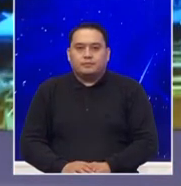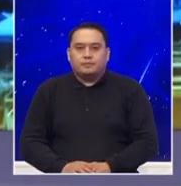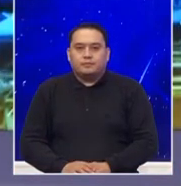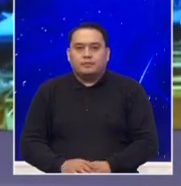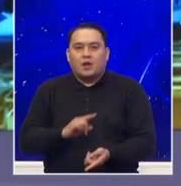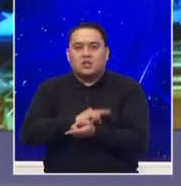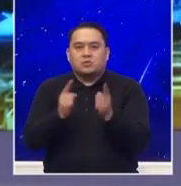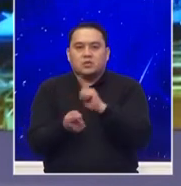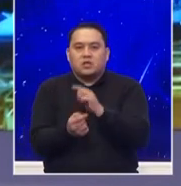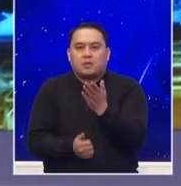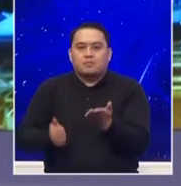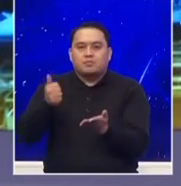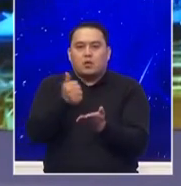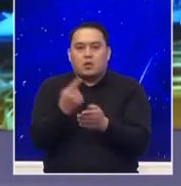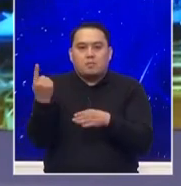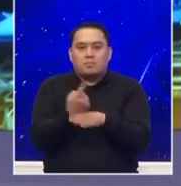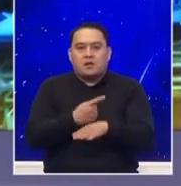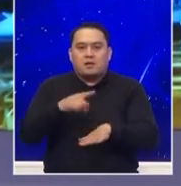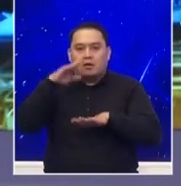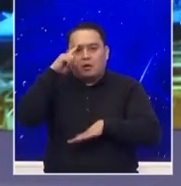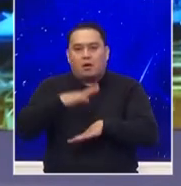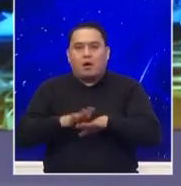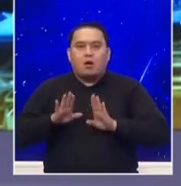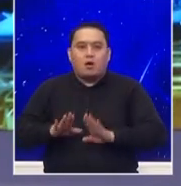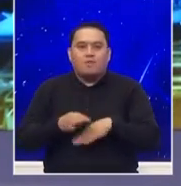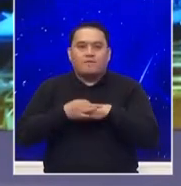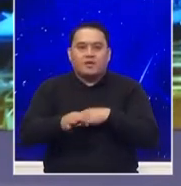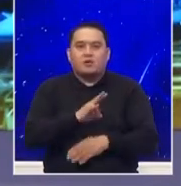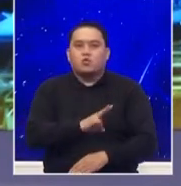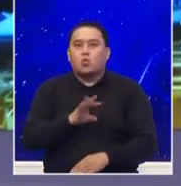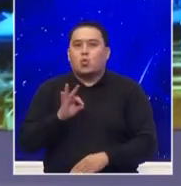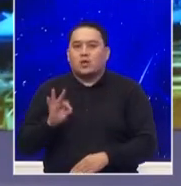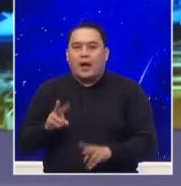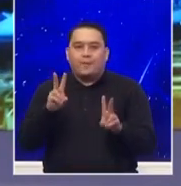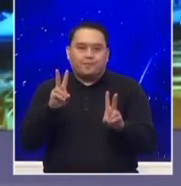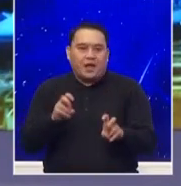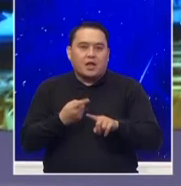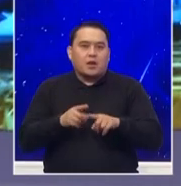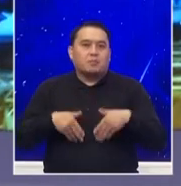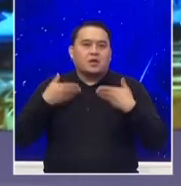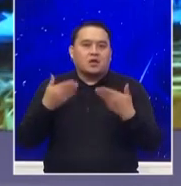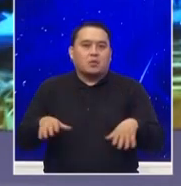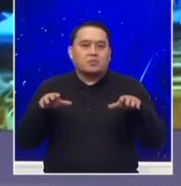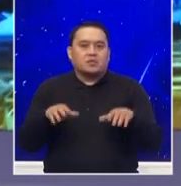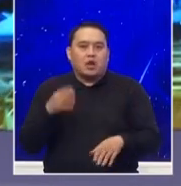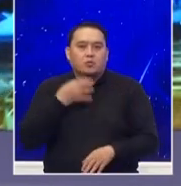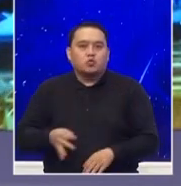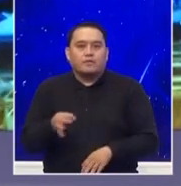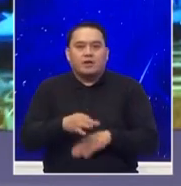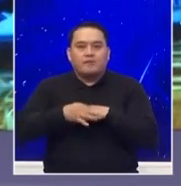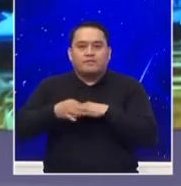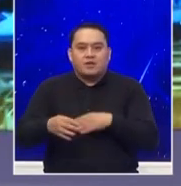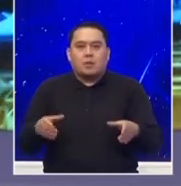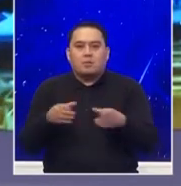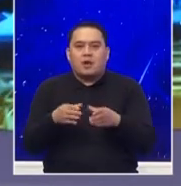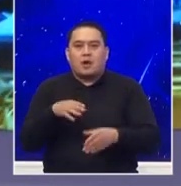Перестановка кадров. Сегодня назначен первый замглавы Алматинского областного филиала партии Нур-Отан. По предложению председателя Алматинского областного